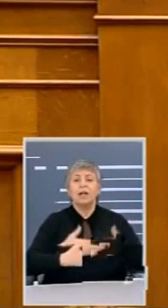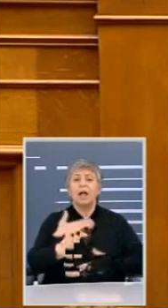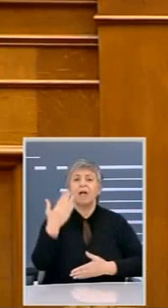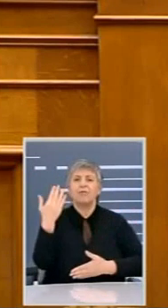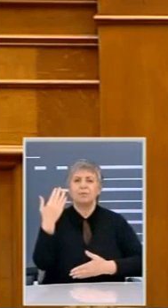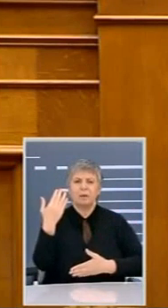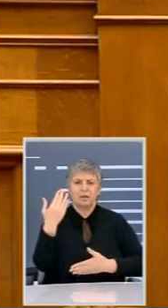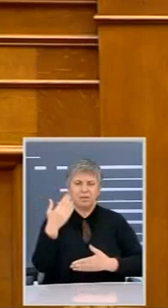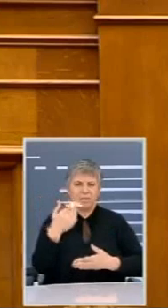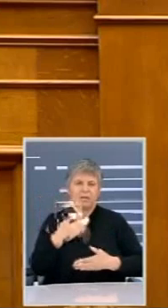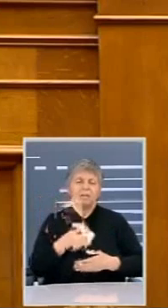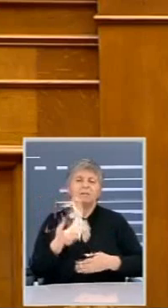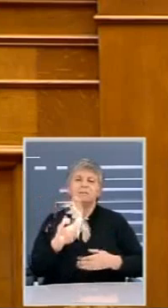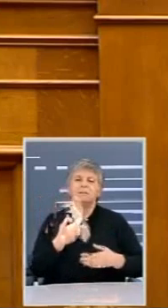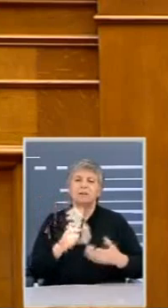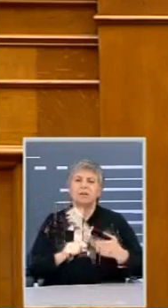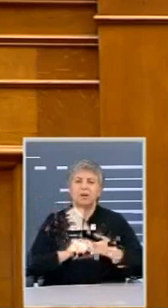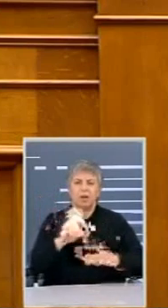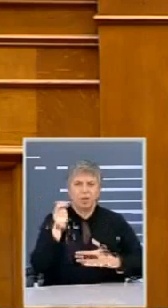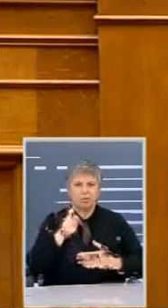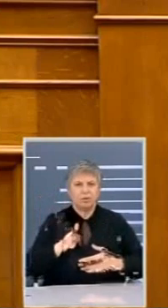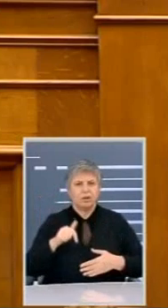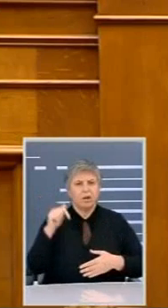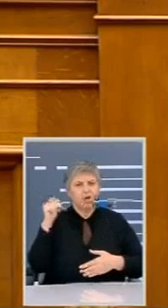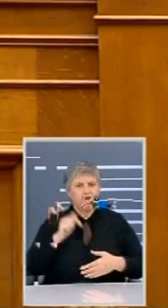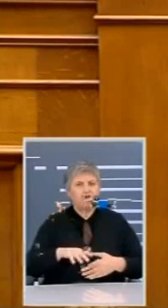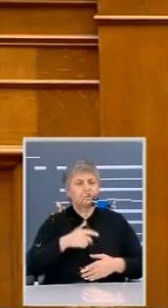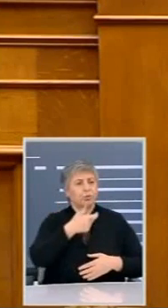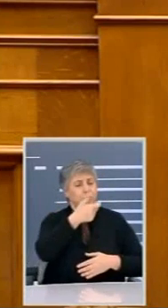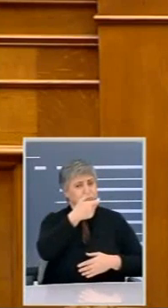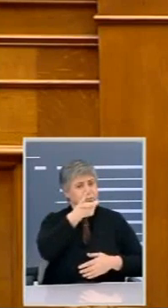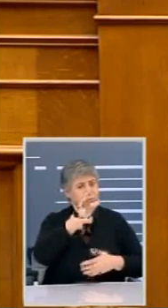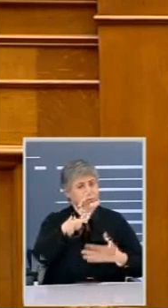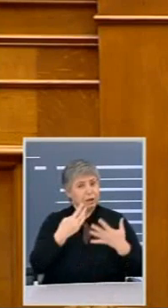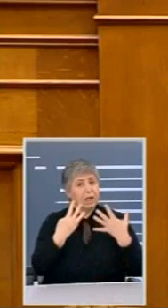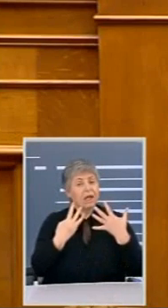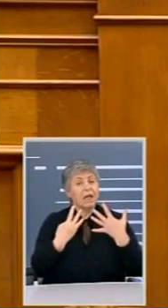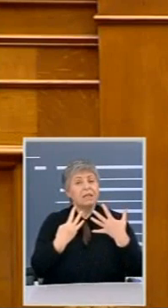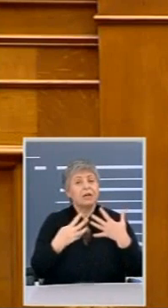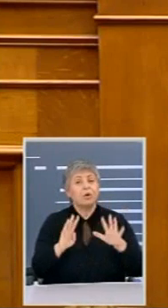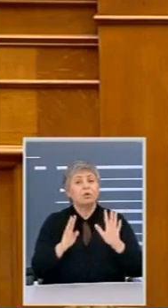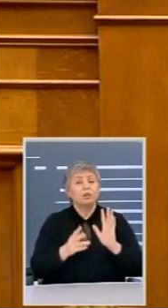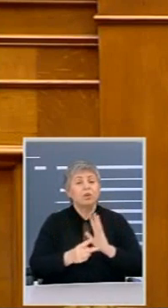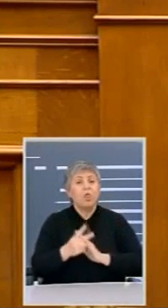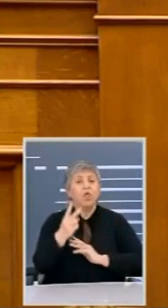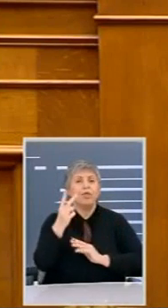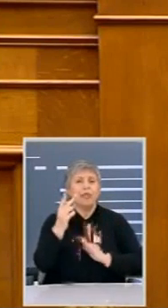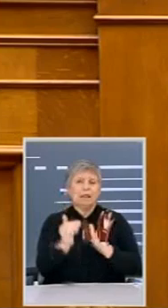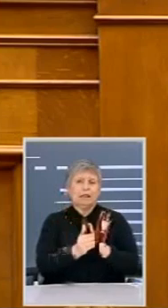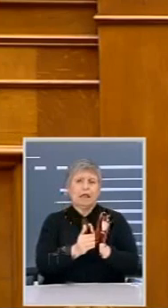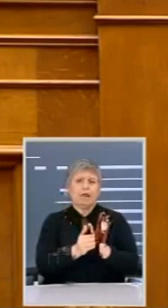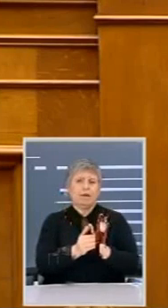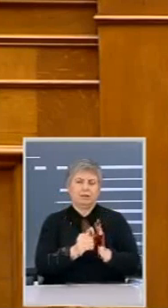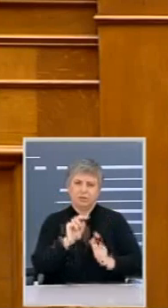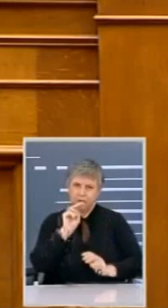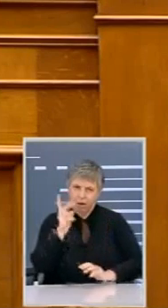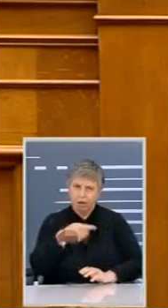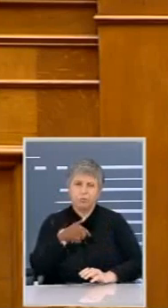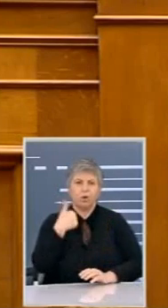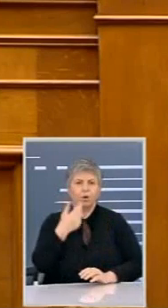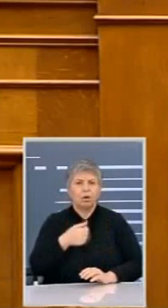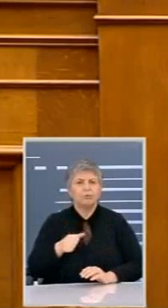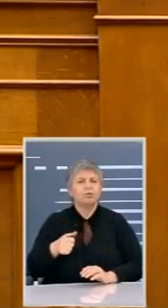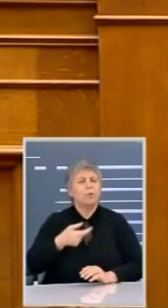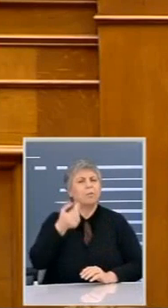πλήρως εξυπηρετούμενο κατά κεφάλαιο και τόκους δάνειο 912.000 ευρώ. Έχει εκχωρήσει την κυκλοφορία